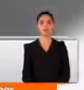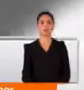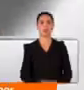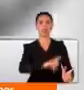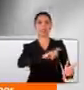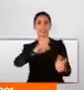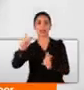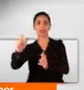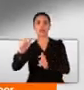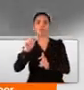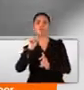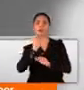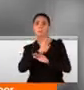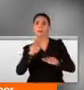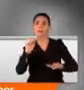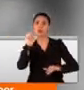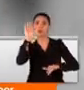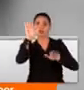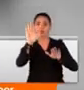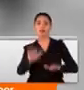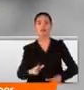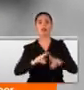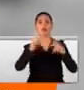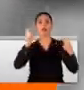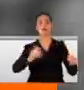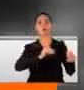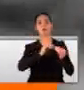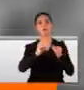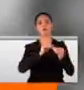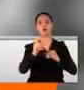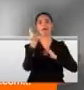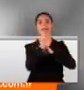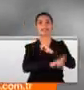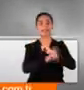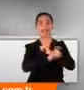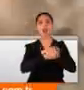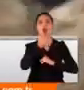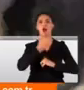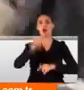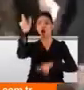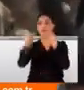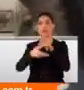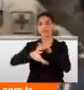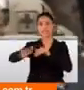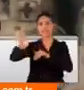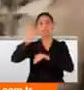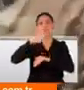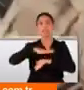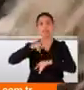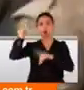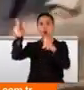Tahliyenin tamamlanmasına günler kala Kabil dehşeti yaşadı. Terör Afganları terk etmeye çalıştıkları yurtlarının tam